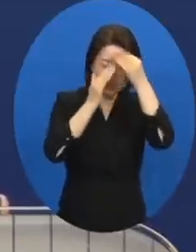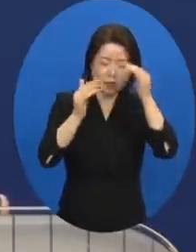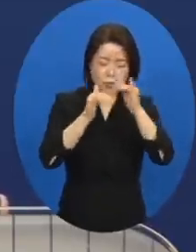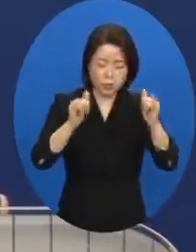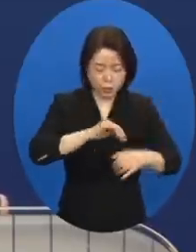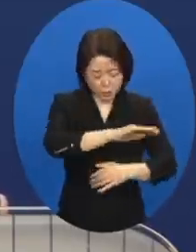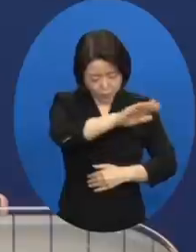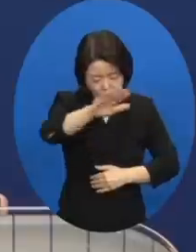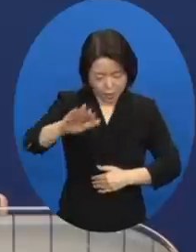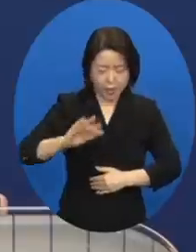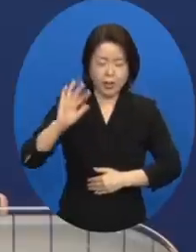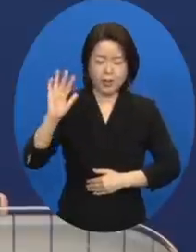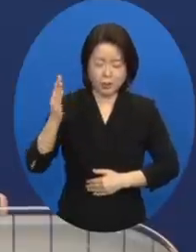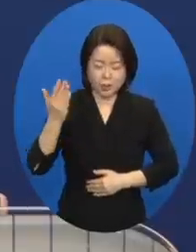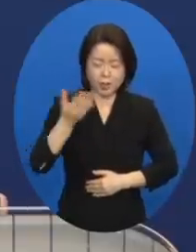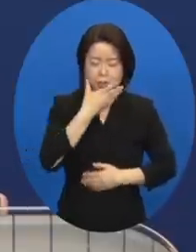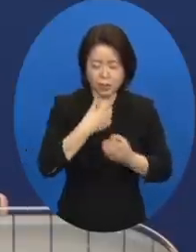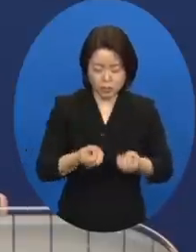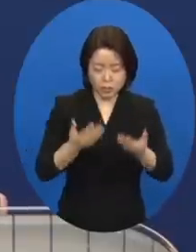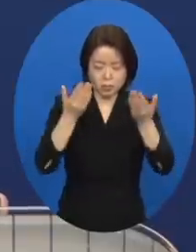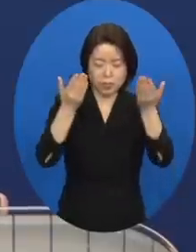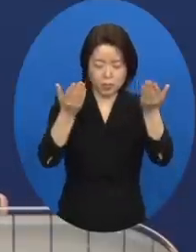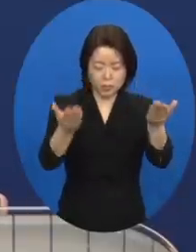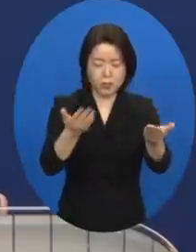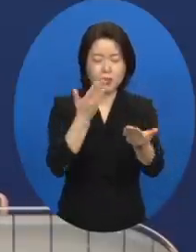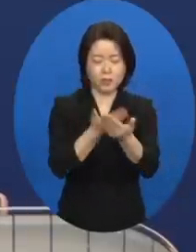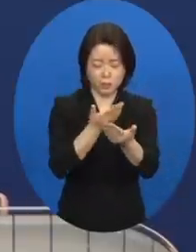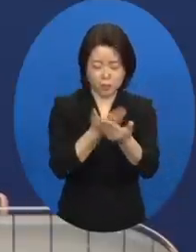다 되도록 축복해 주옵소서.